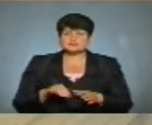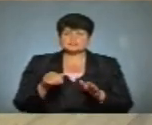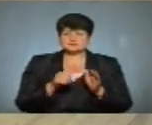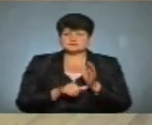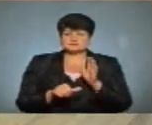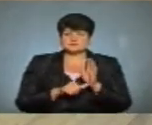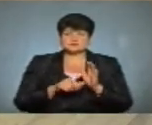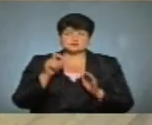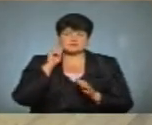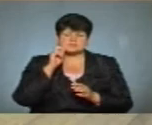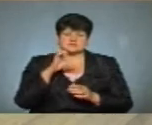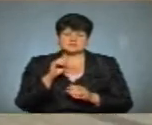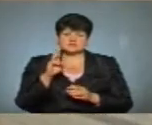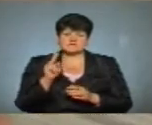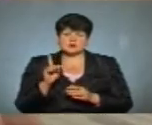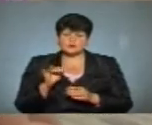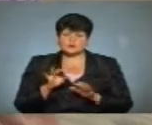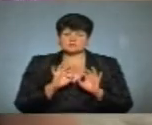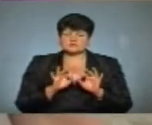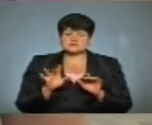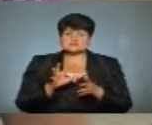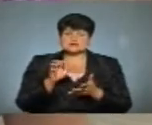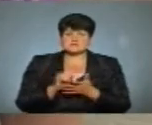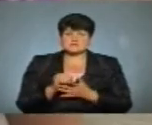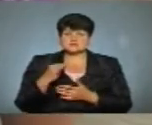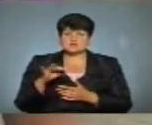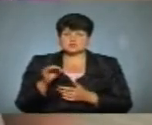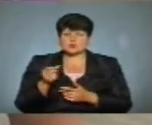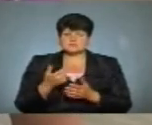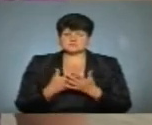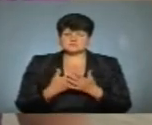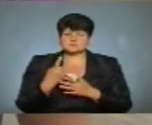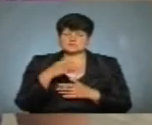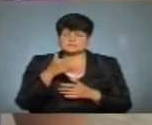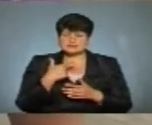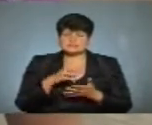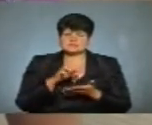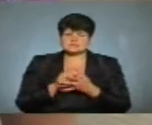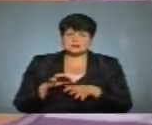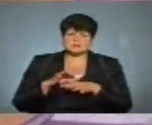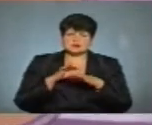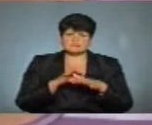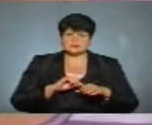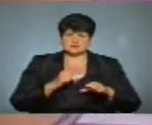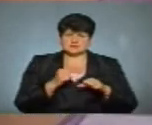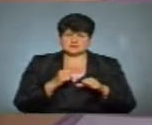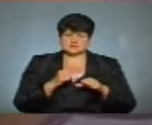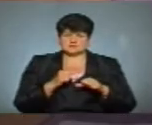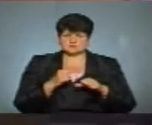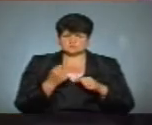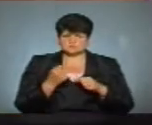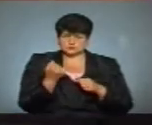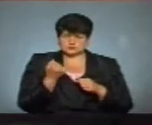66-річна Світлана Шкварко розповіла, займається йогою близько року. На заняття її привела подруга. Важкі немножечко у